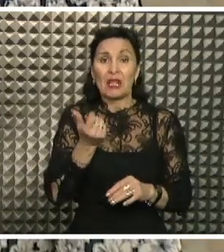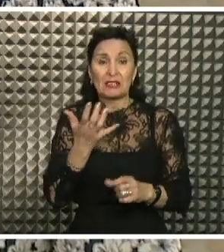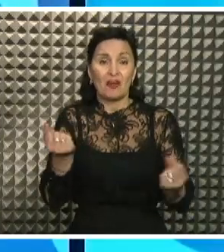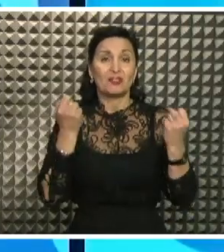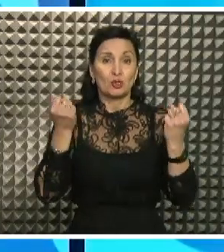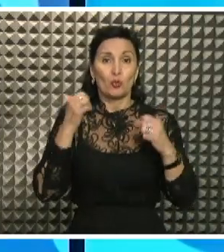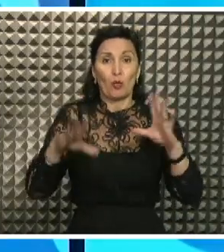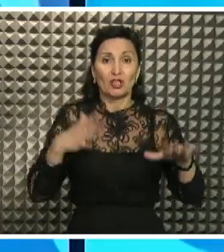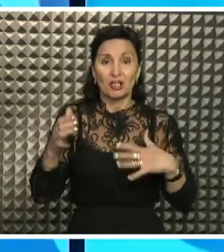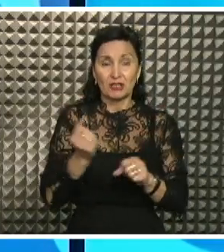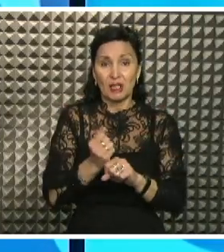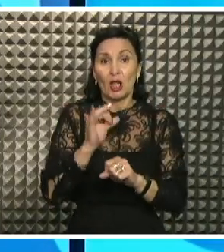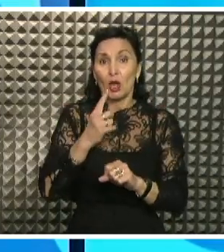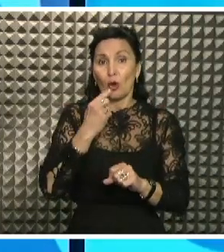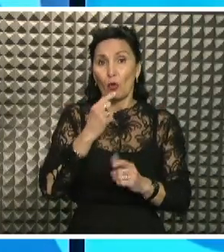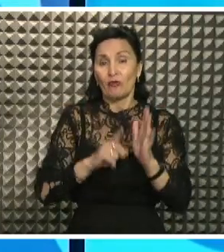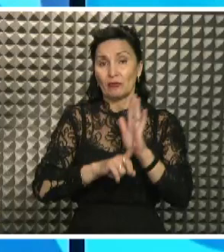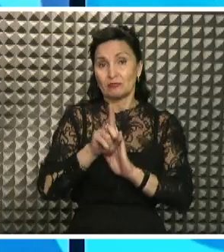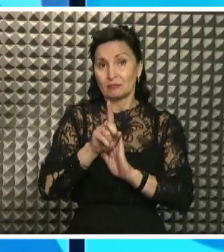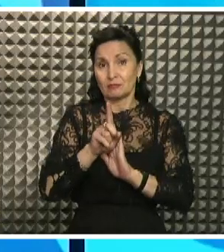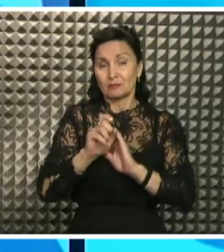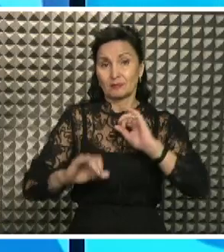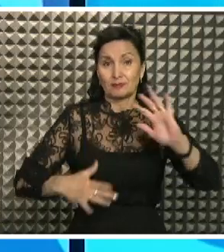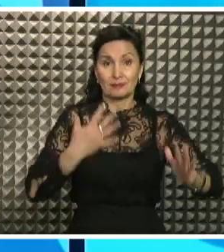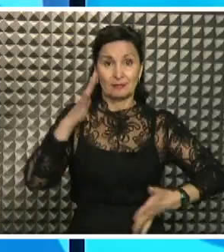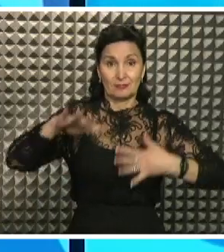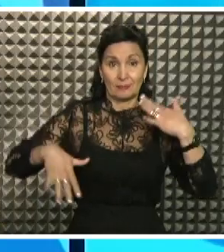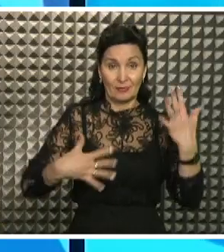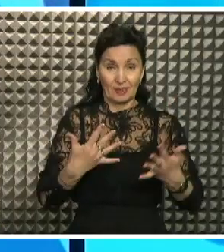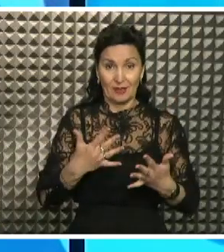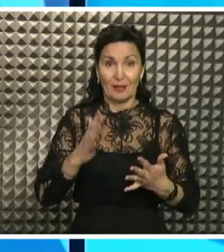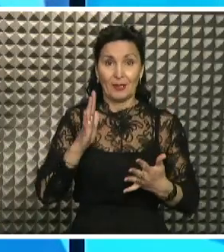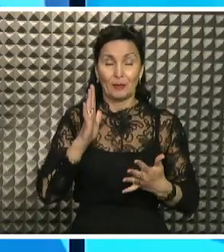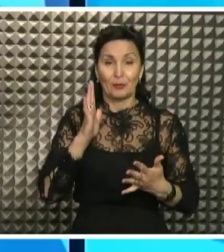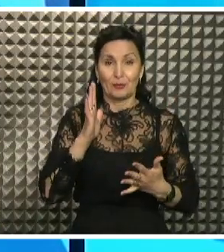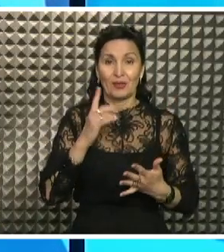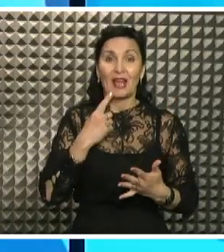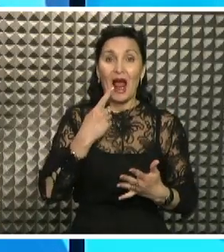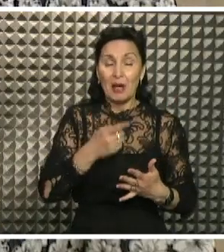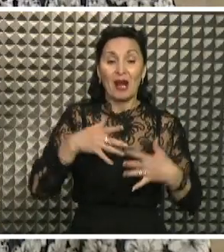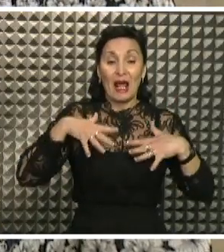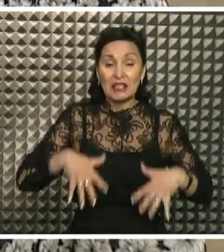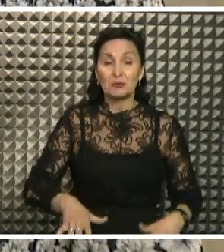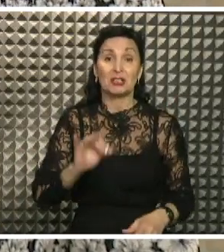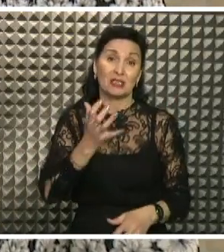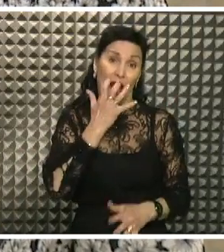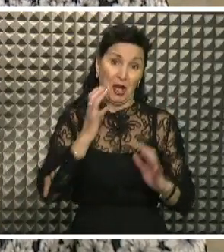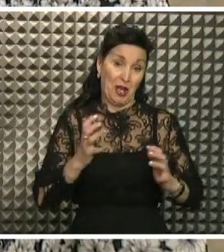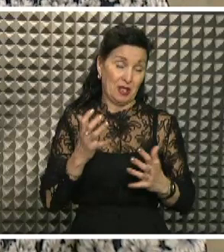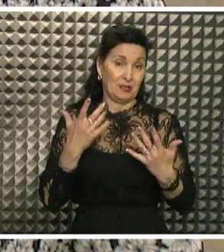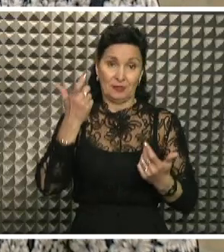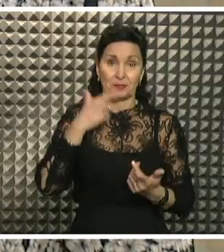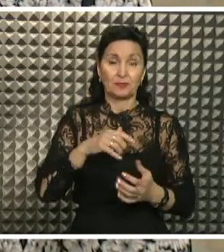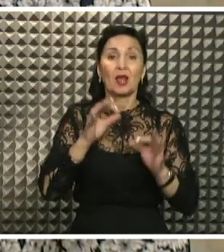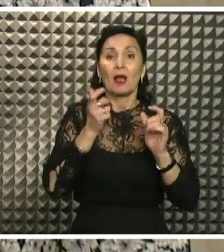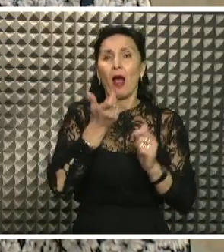физических упражнений, и тогда кровь придет к самым уголкам дальним организма, и вы согреетесь.